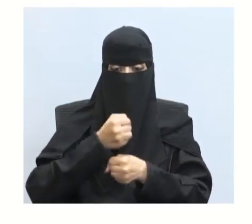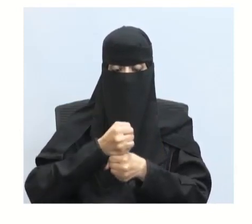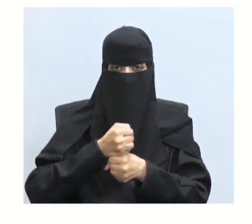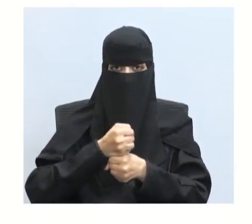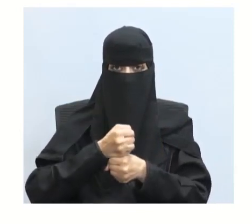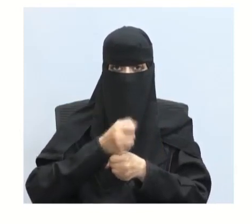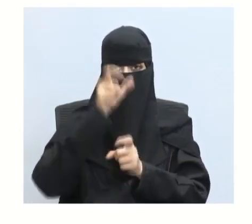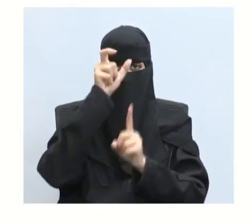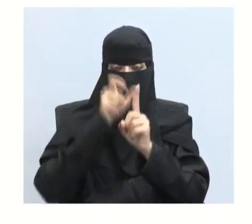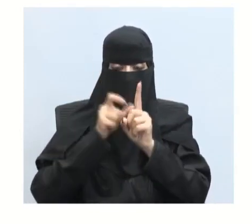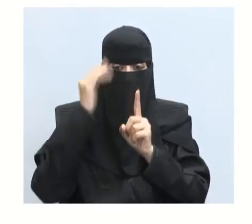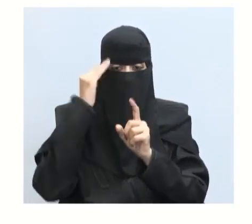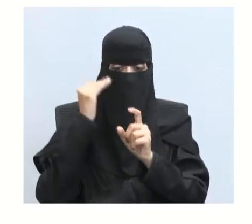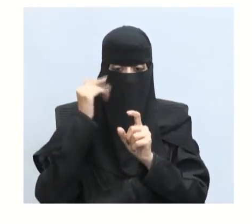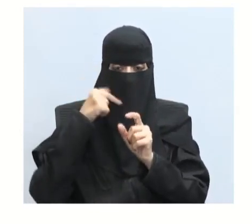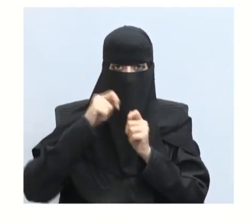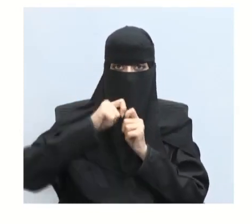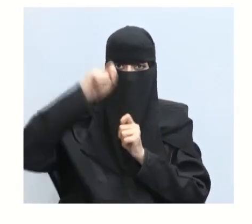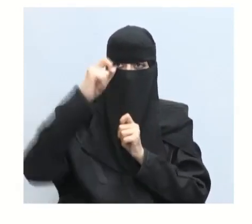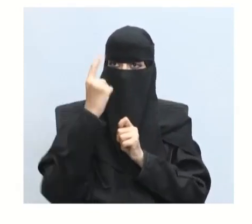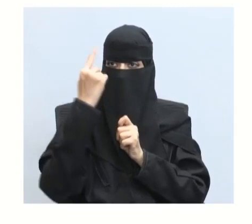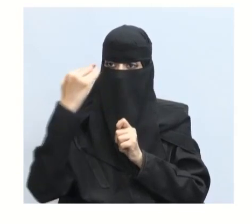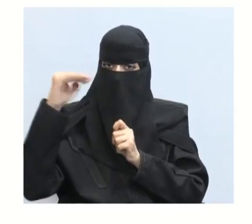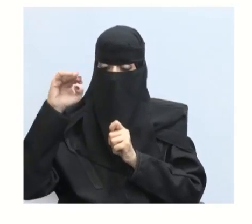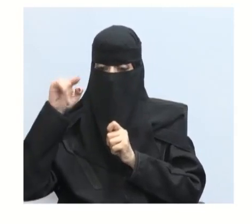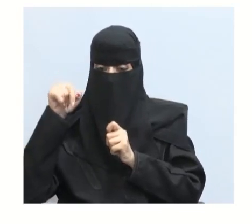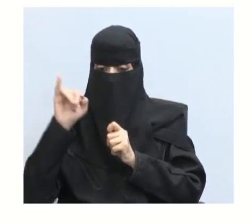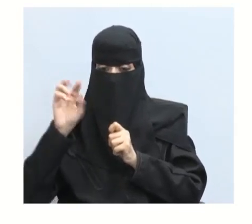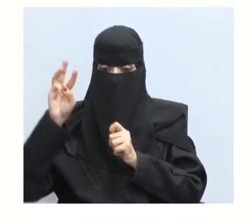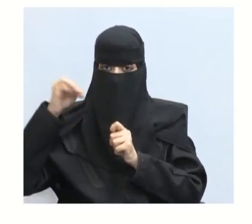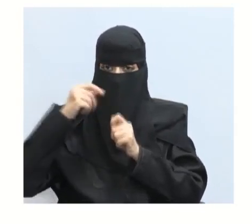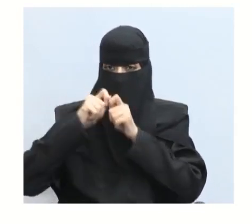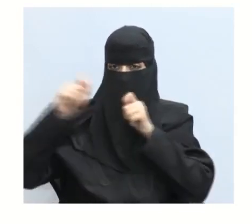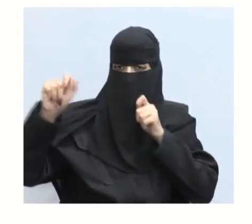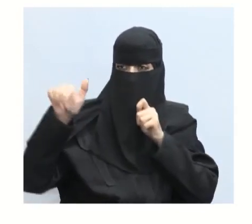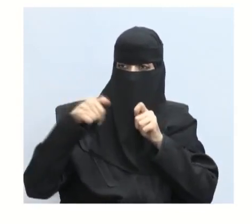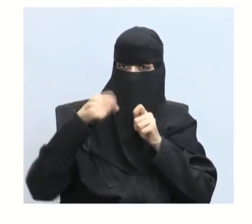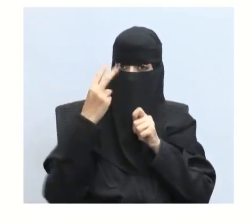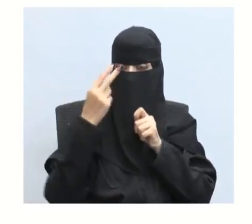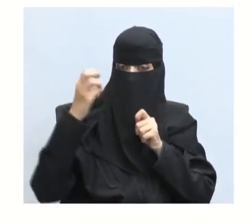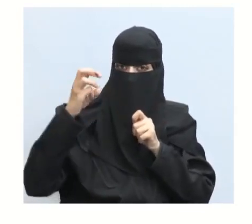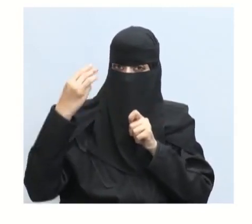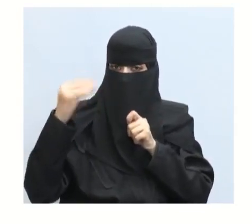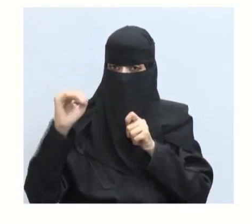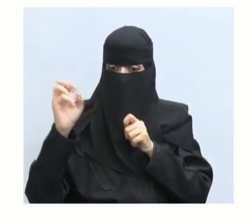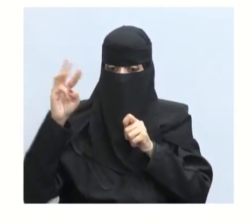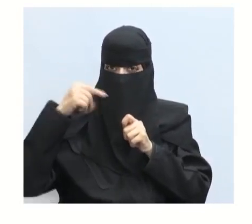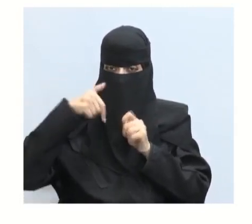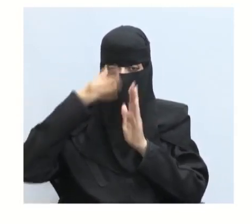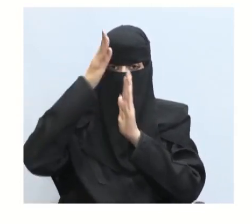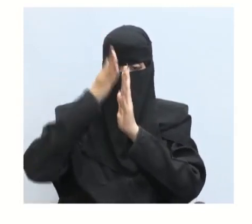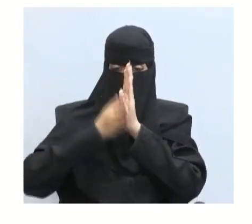درجه تقف امراه طولها 1 ص متر على بعد 2 وص متر من سطح مراه